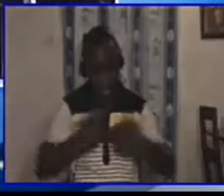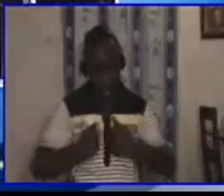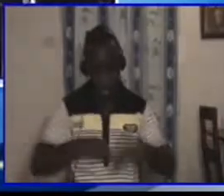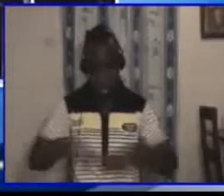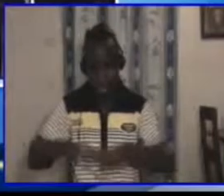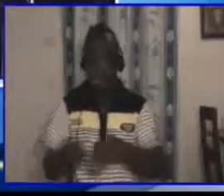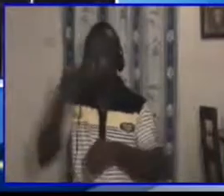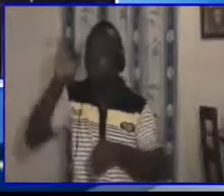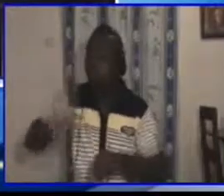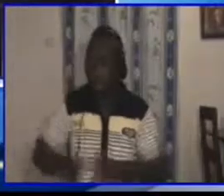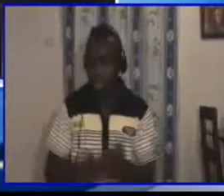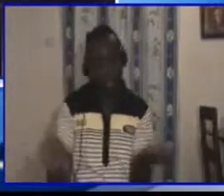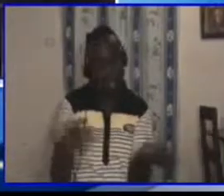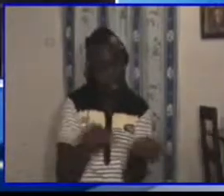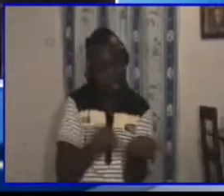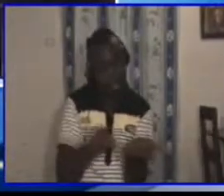ritorna